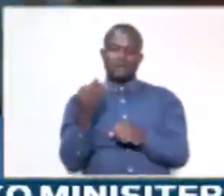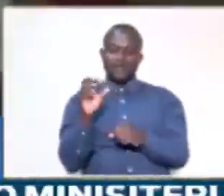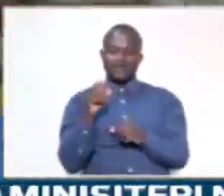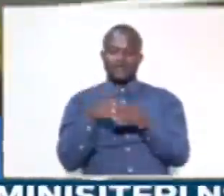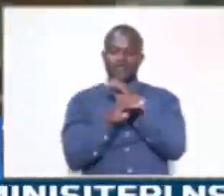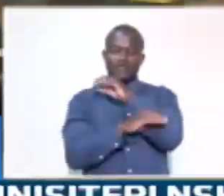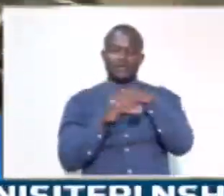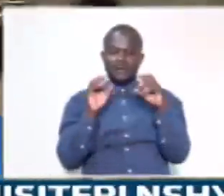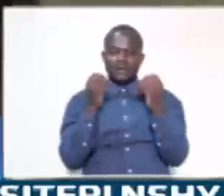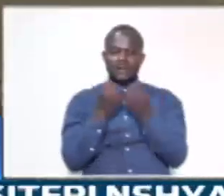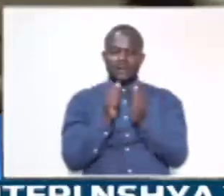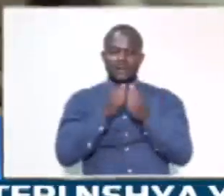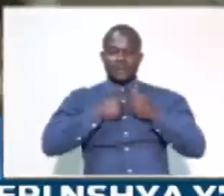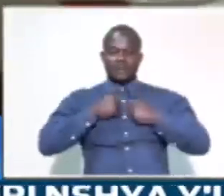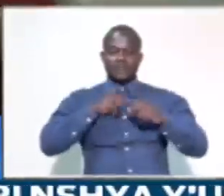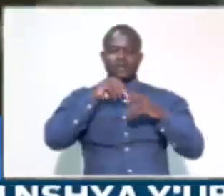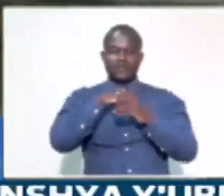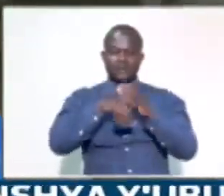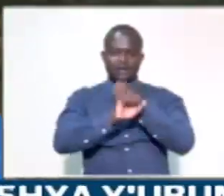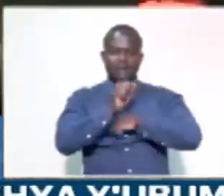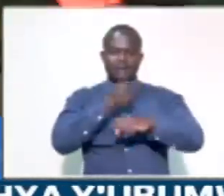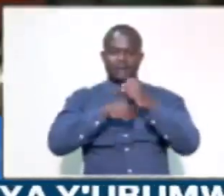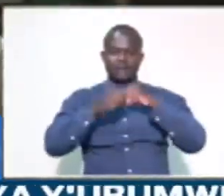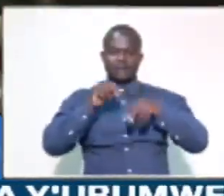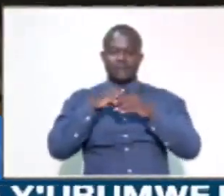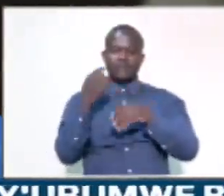bihugu bigize uyu muryango n'u Rwanda rurimo. Igikorwa